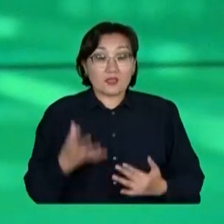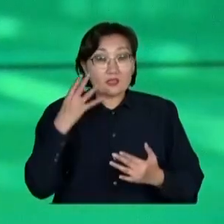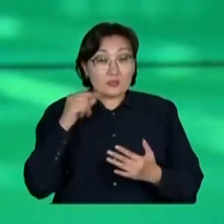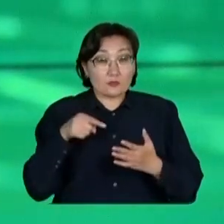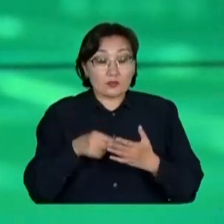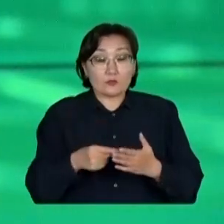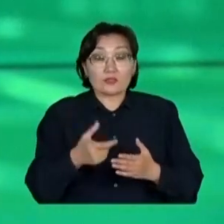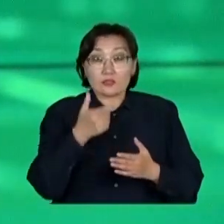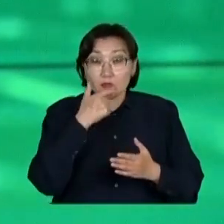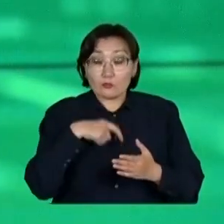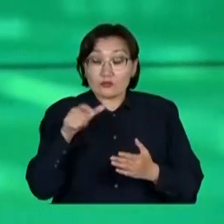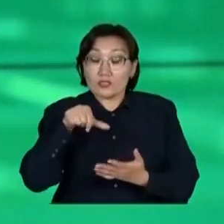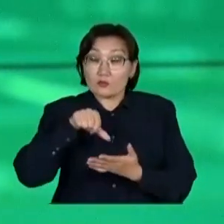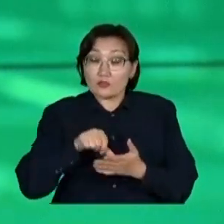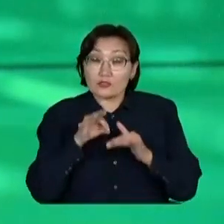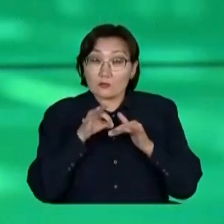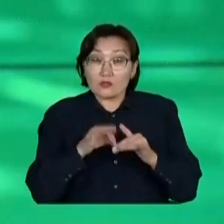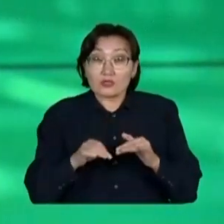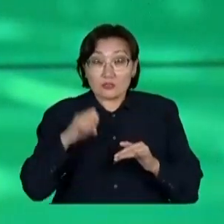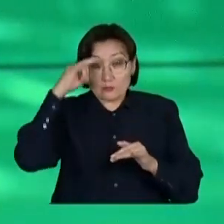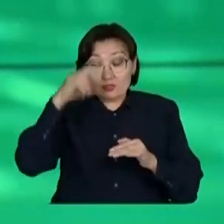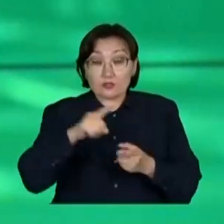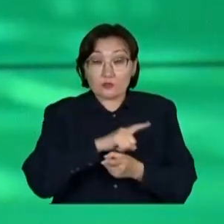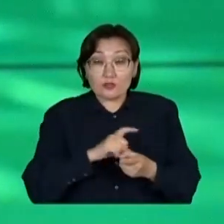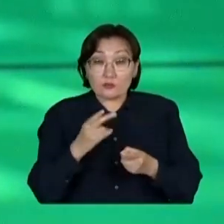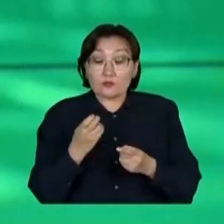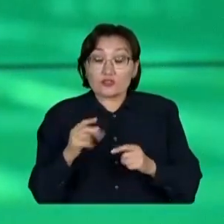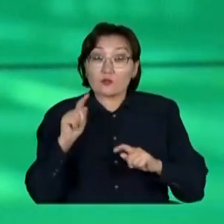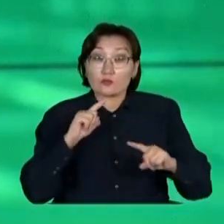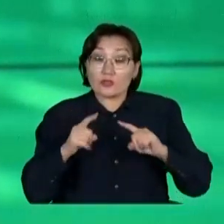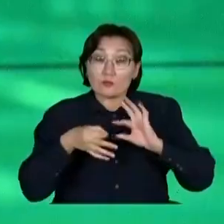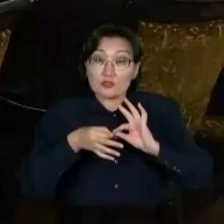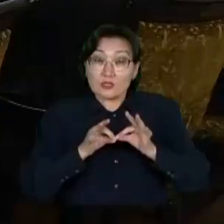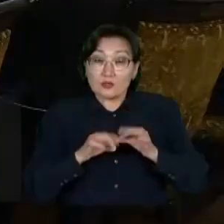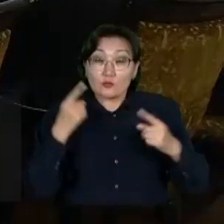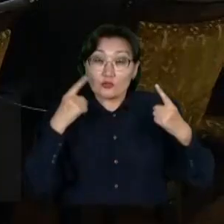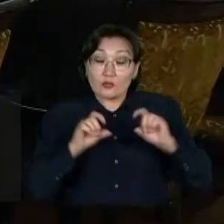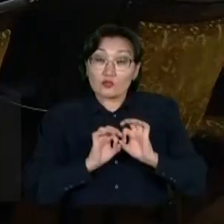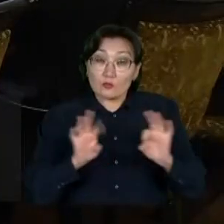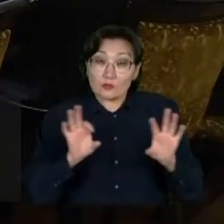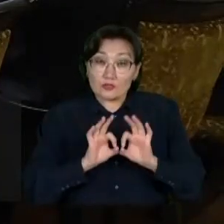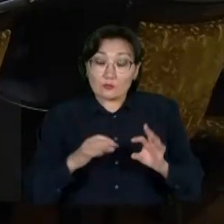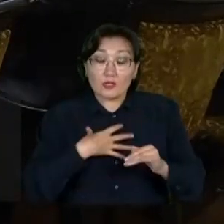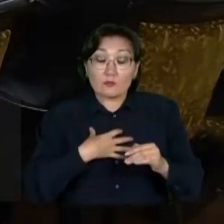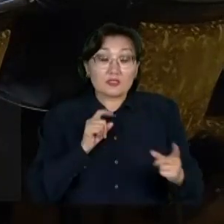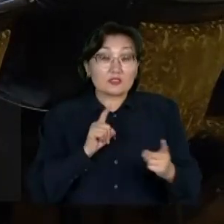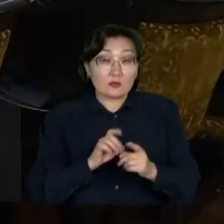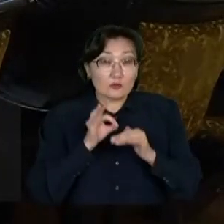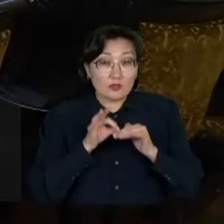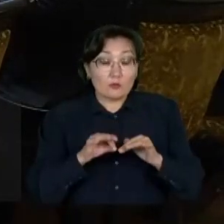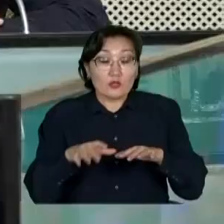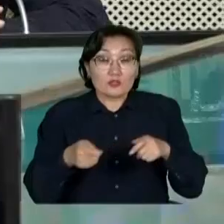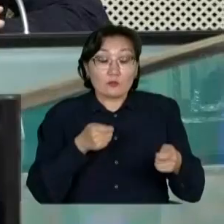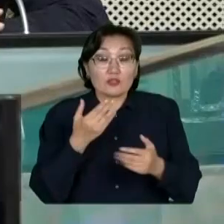Алматыда зиялы қауым өкілдерінің қатысуымен елдегі реформалар мен ұлттық құрылтайдағы жан-жақты идеяларды түсіндіру бойынша алқалы жиын өтті.